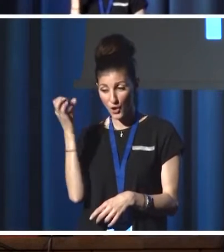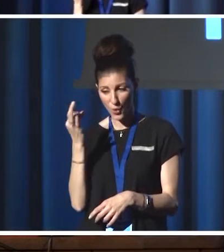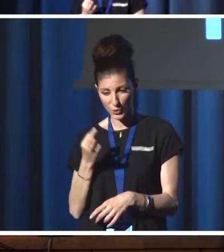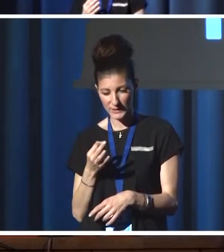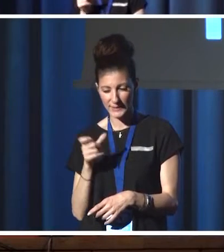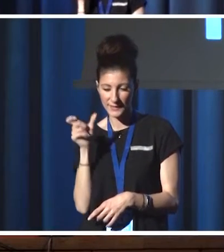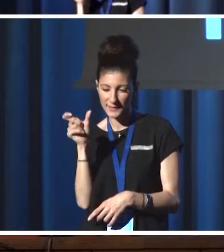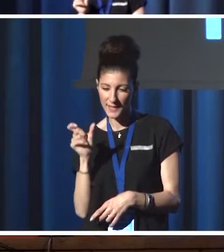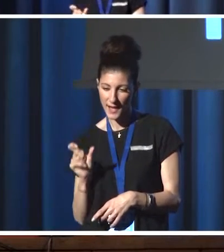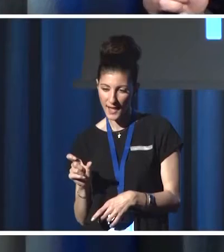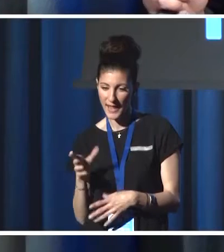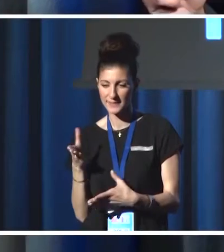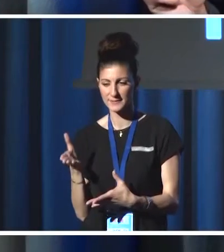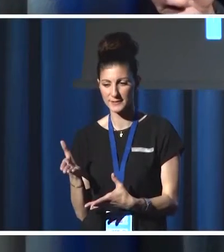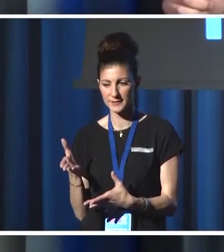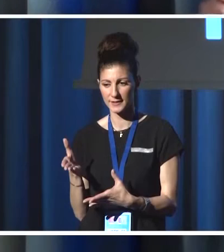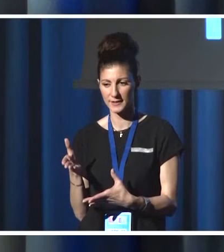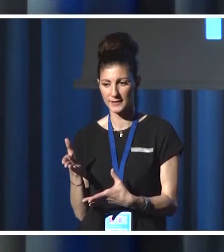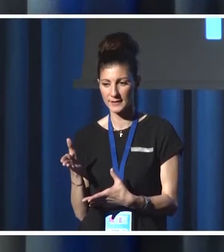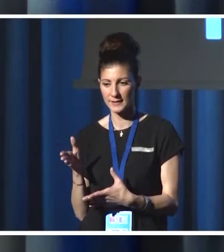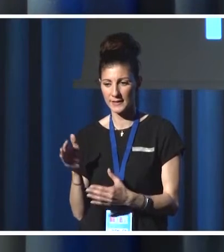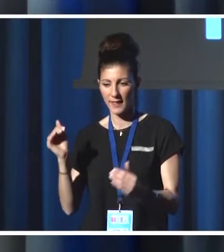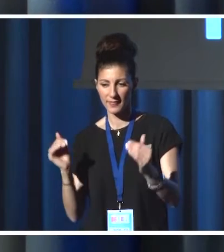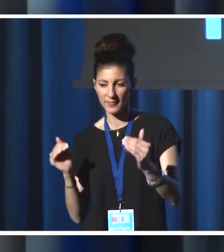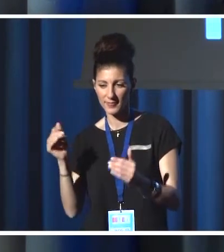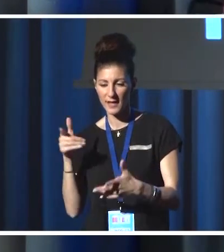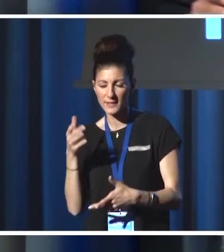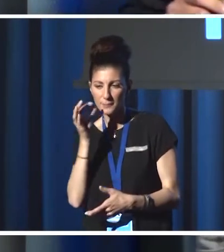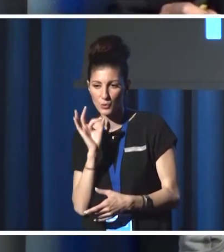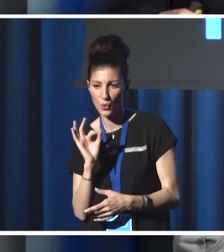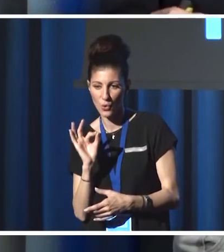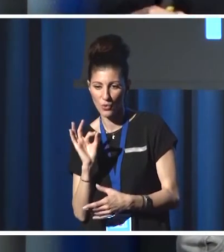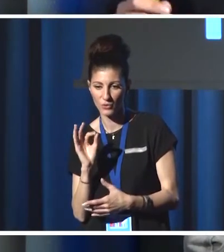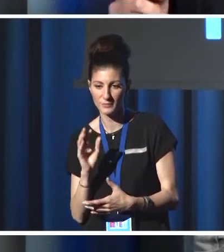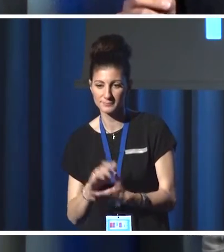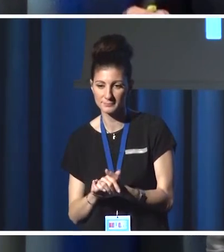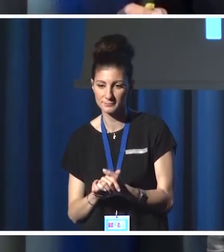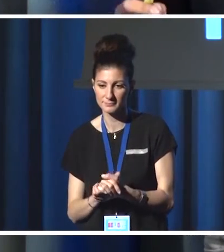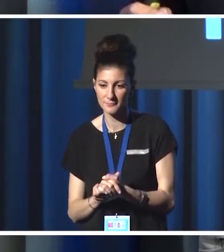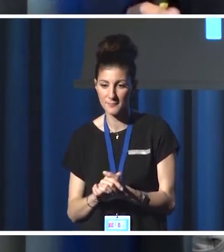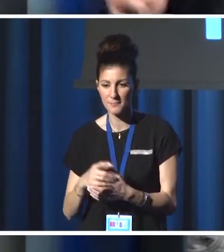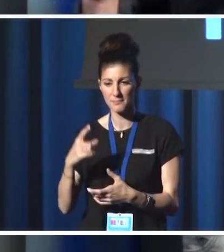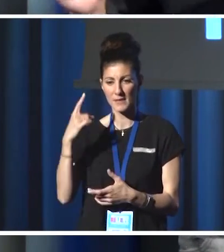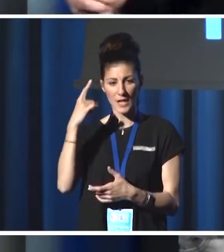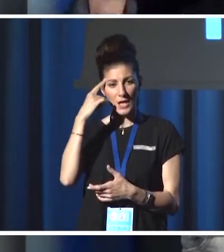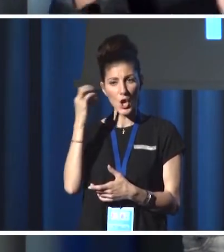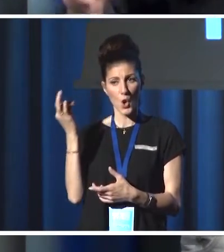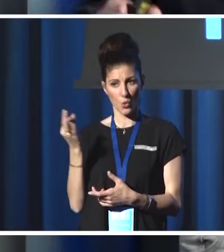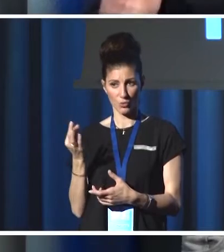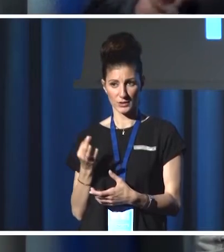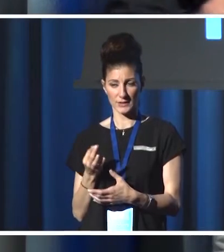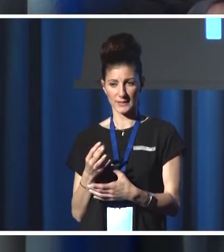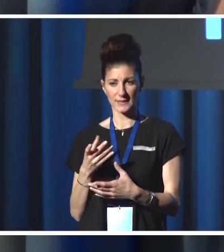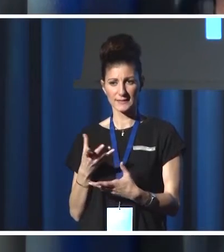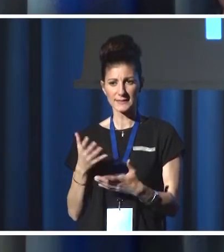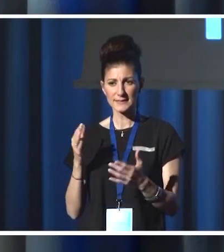όχι και δεν και δεν μίλησα για εκείνη λογική για ποιο λόγο γιατί η κοινού λογική σε μάς που προσπαθούμε να